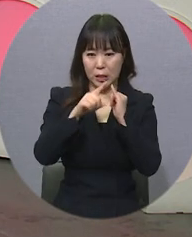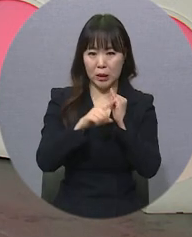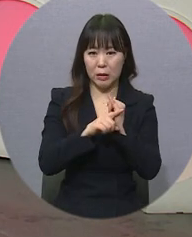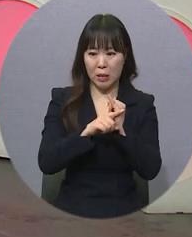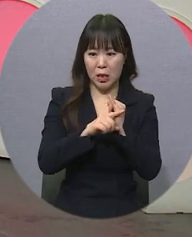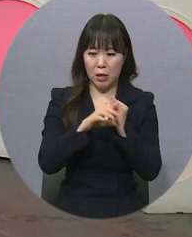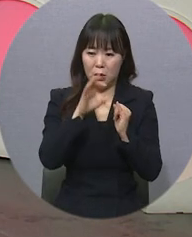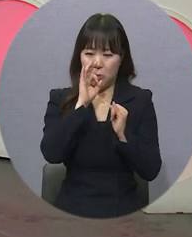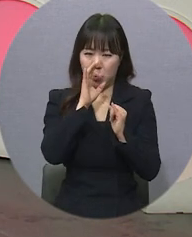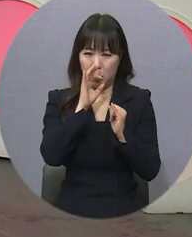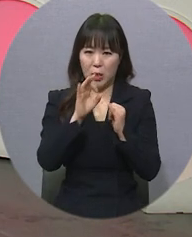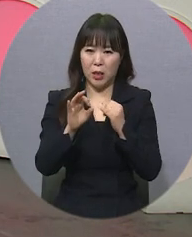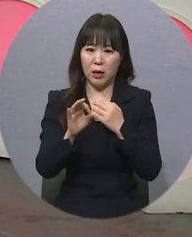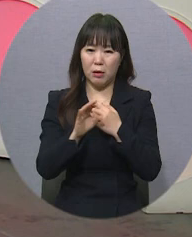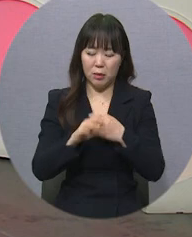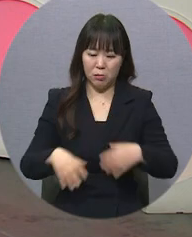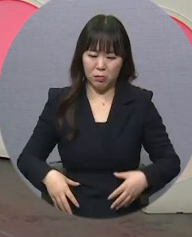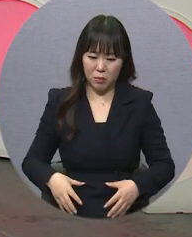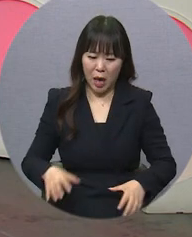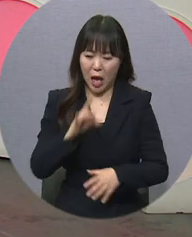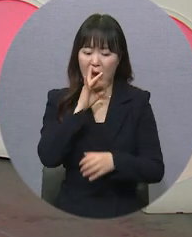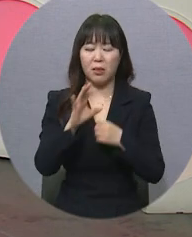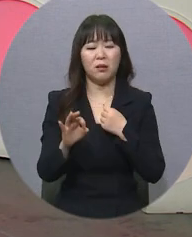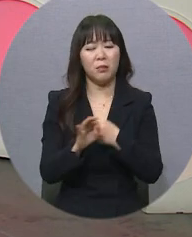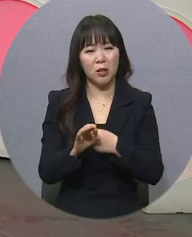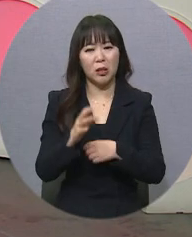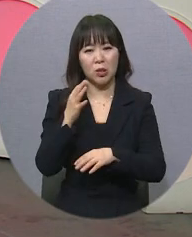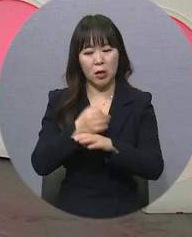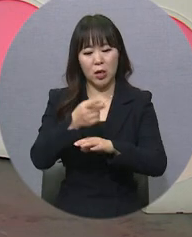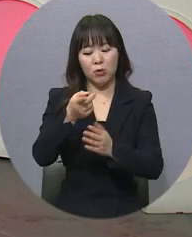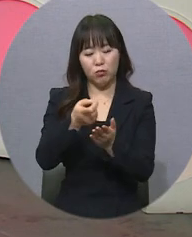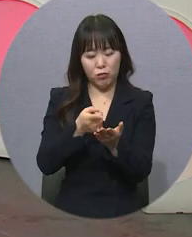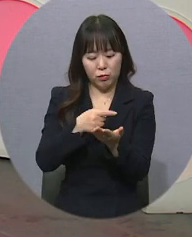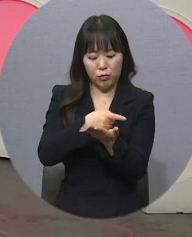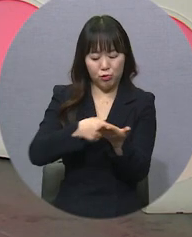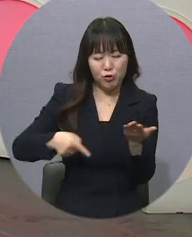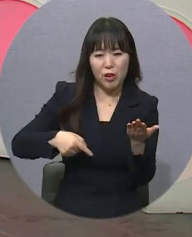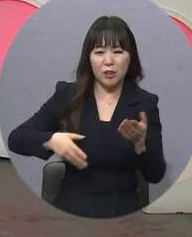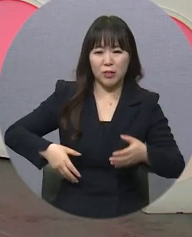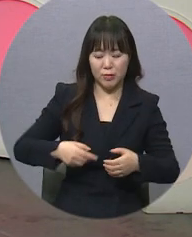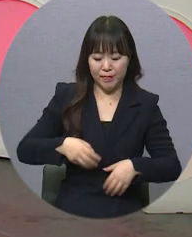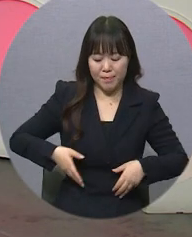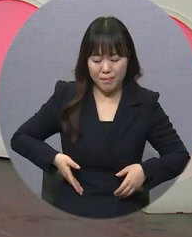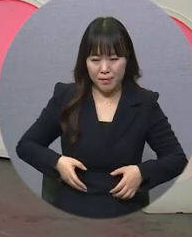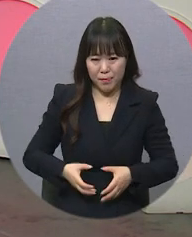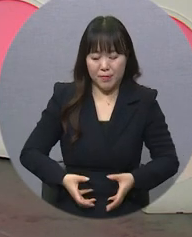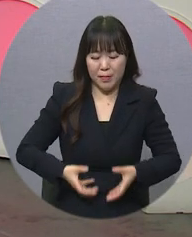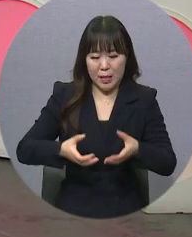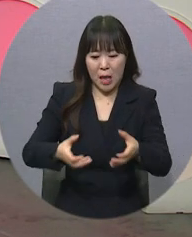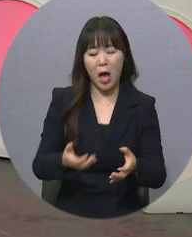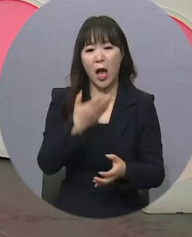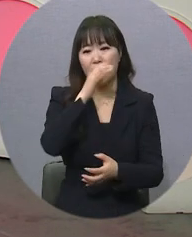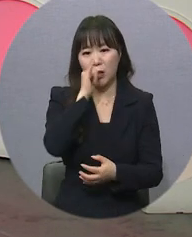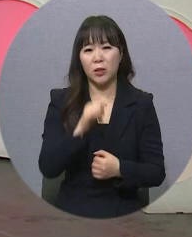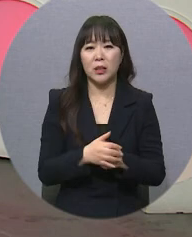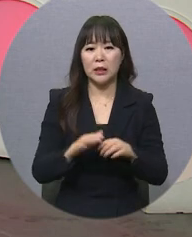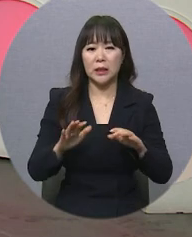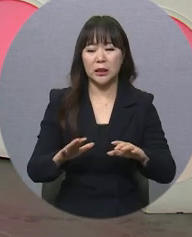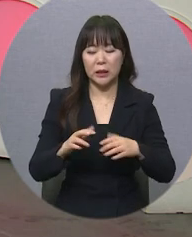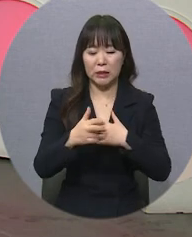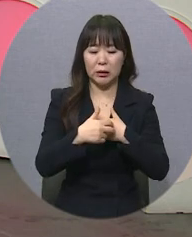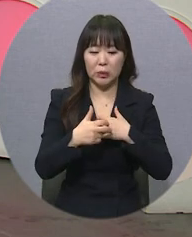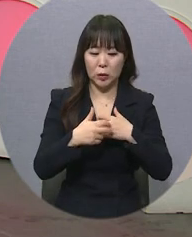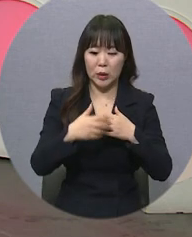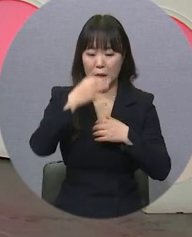안 되면 거봐 안 열리면 딱 이렇게 수술로 해도 딱 이렇게 열고 나오고 얼마나 좋아요. 우리나라의 의료는 세계